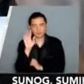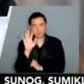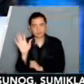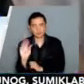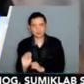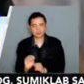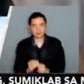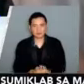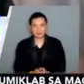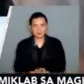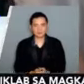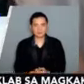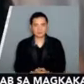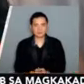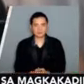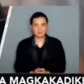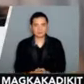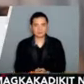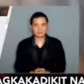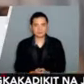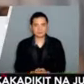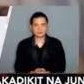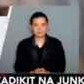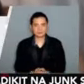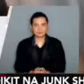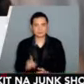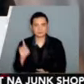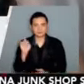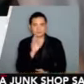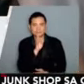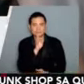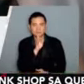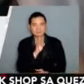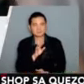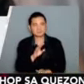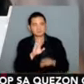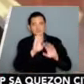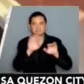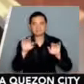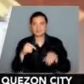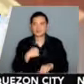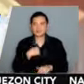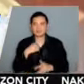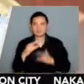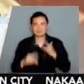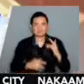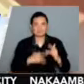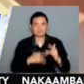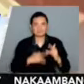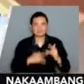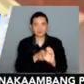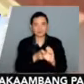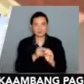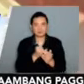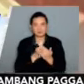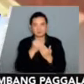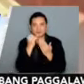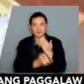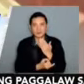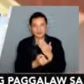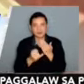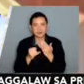project Honestly sobrang na-excite po ako na excite akong gawin Ong project na to makakaasa po kayo ng ah